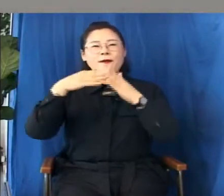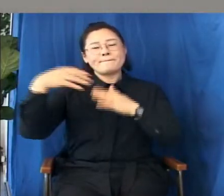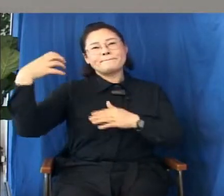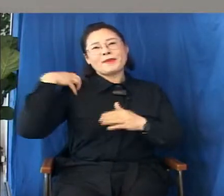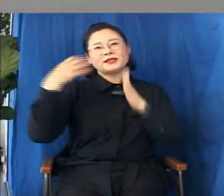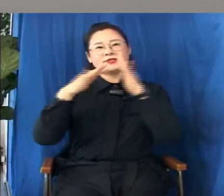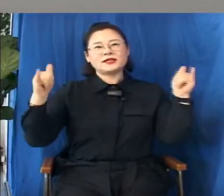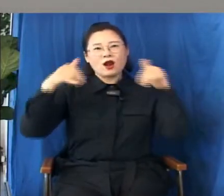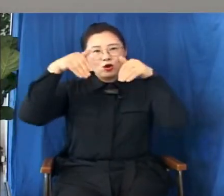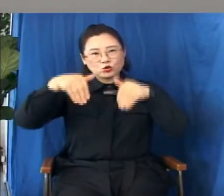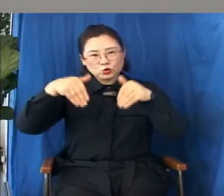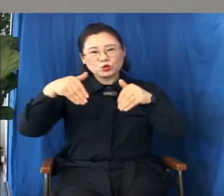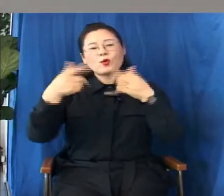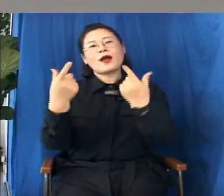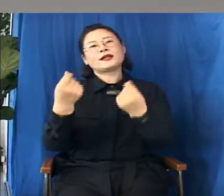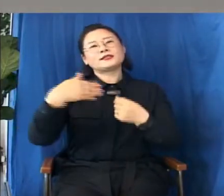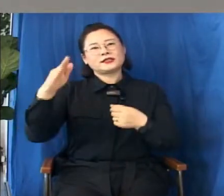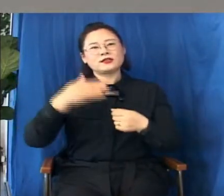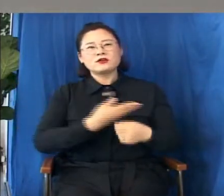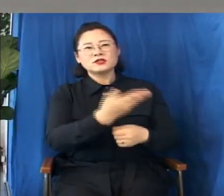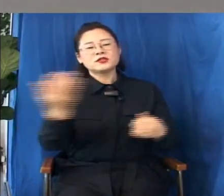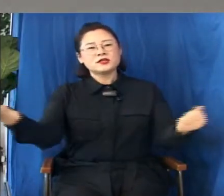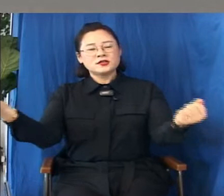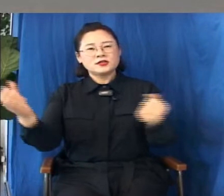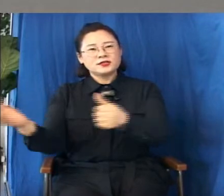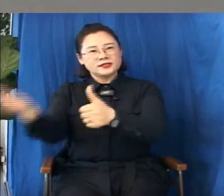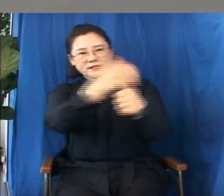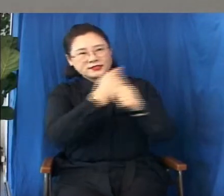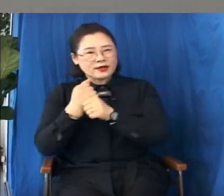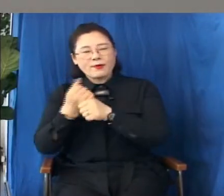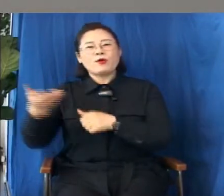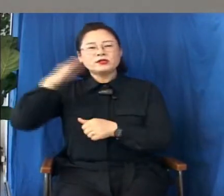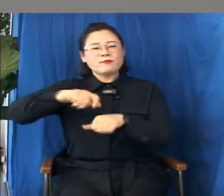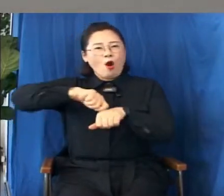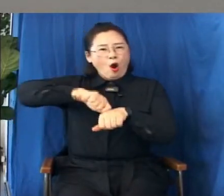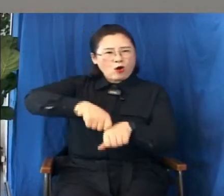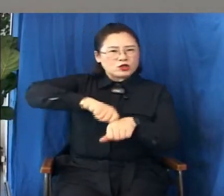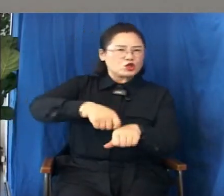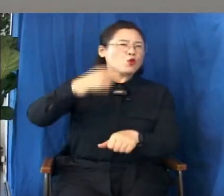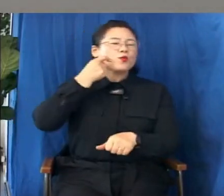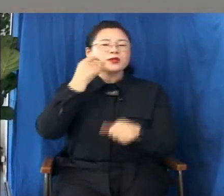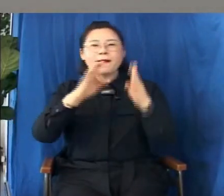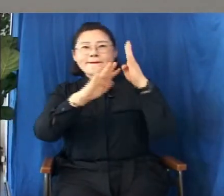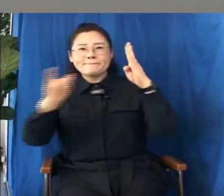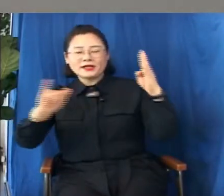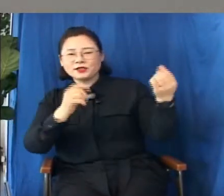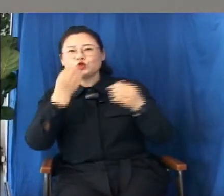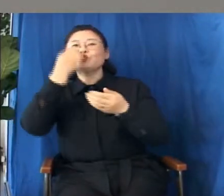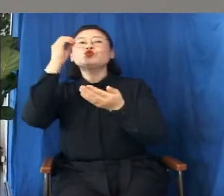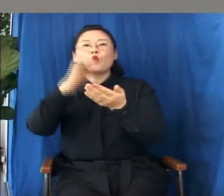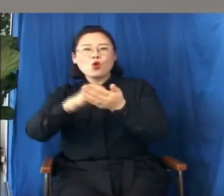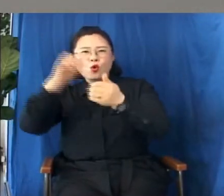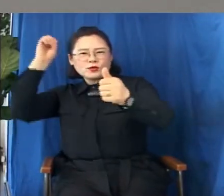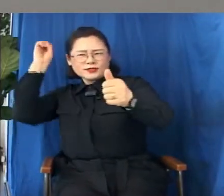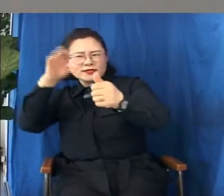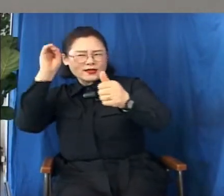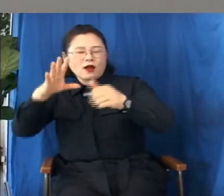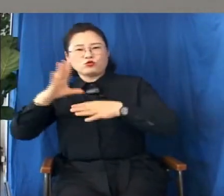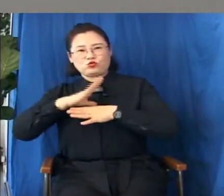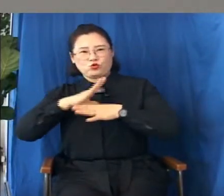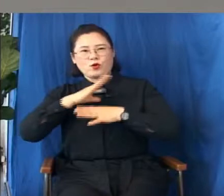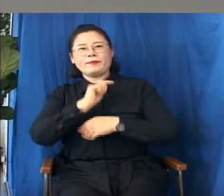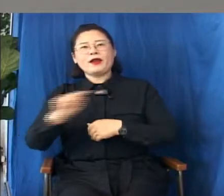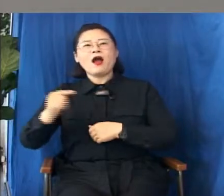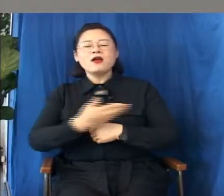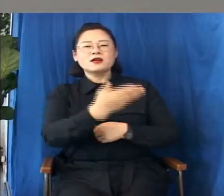부하들과 같이 가서 그들을 잡아왔으나 강제로 못함은 백성들이 돌로 칠까 두려워함이더라. 그들을